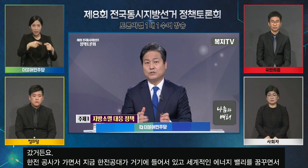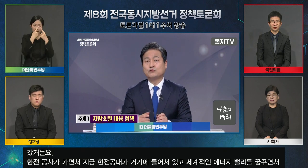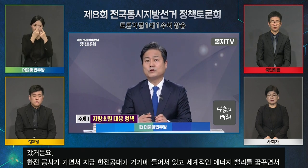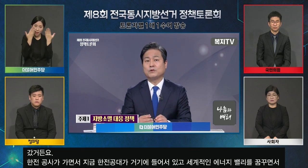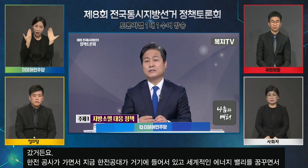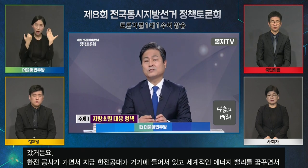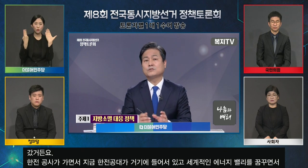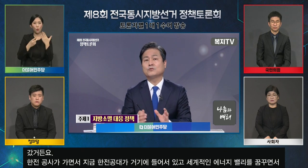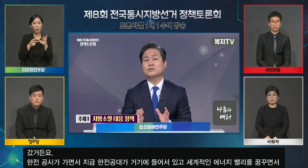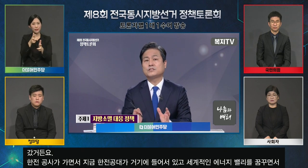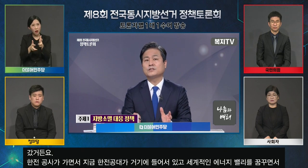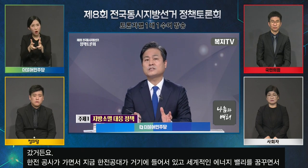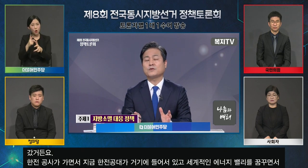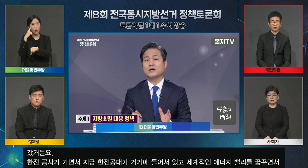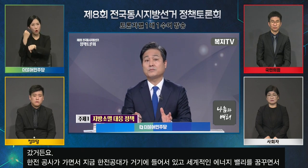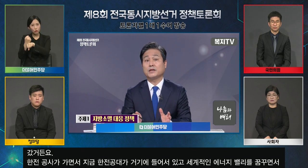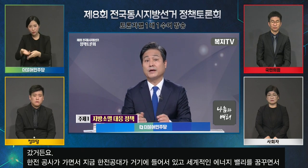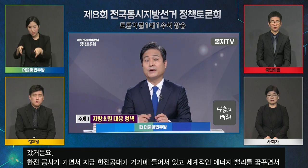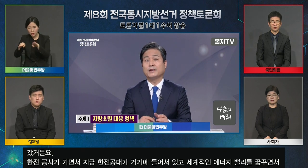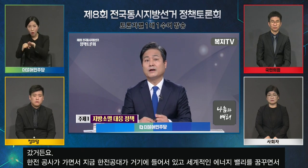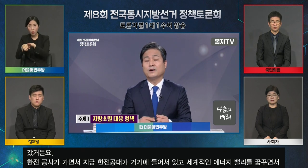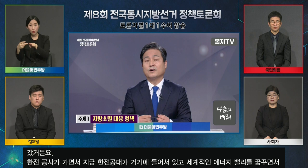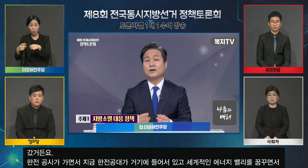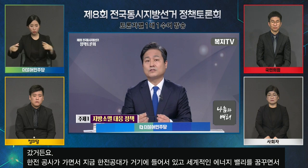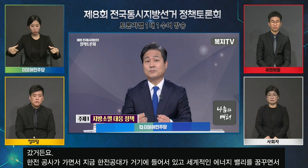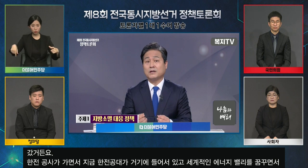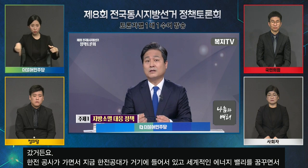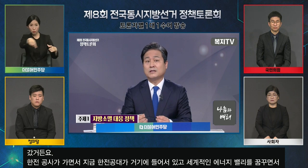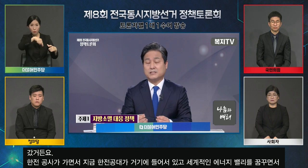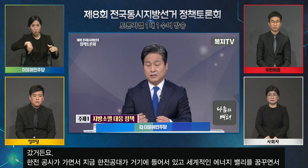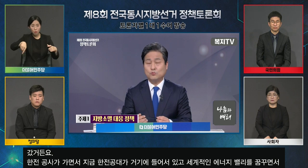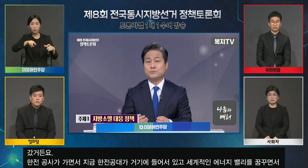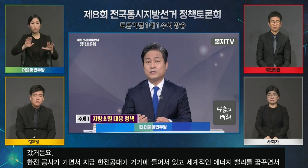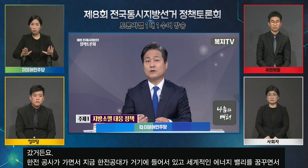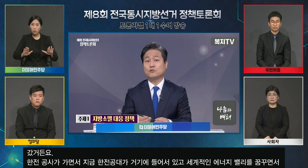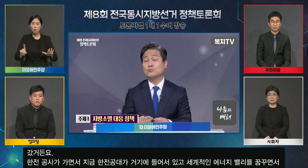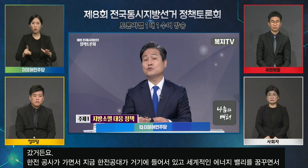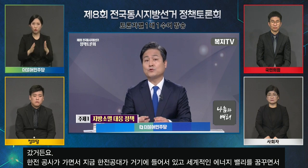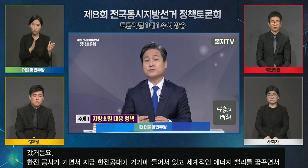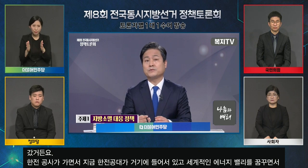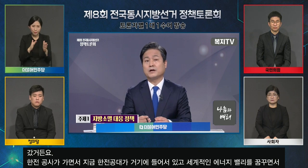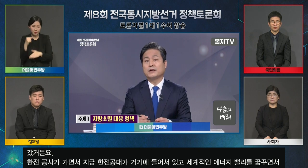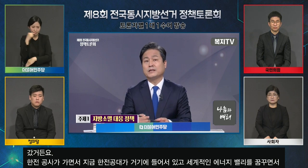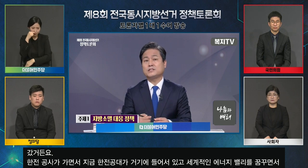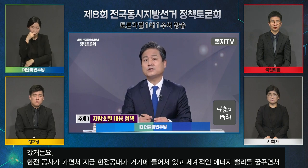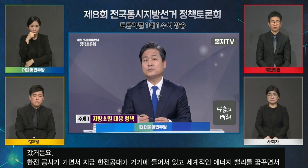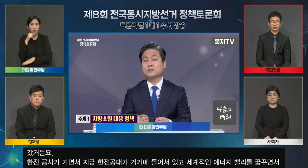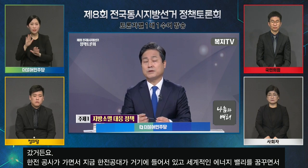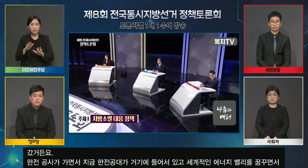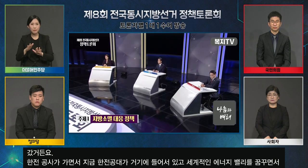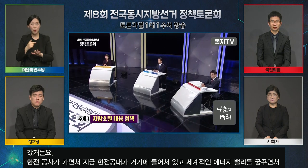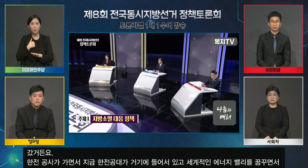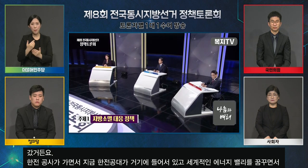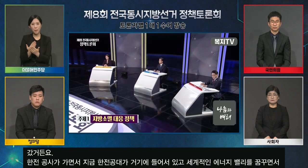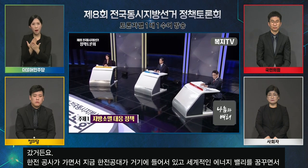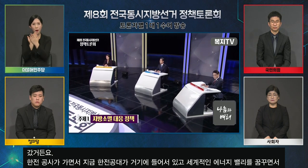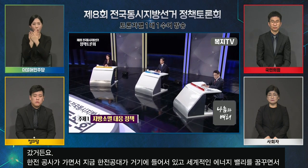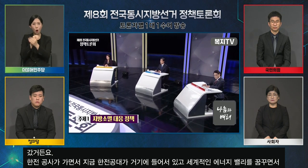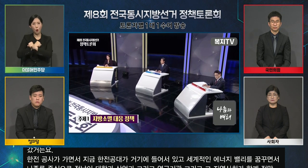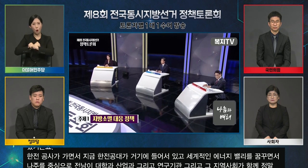그리고 연구기관 그리고 그 지역사회가 함께 정말 제대로 준비를 하고 꿈을 꾸고 있습니다. 이 실험이 저는 반드시